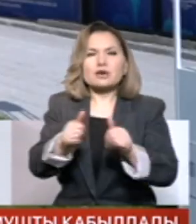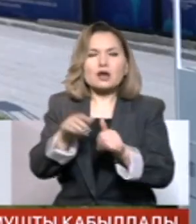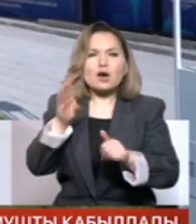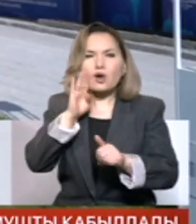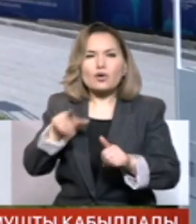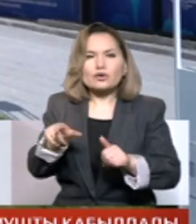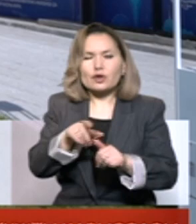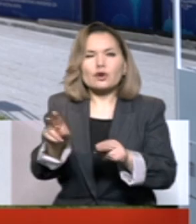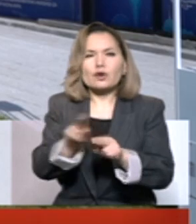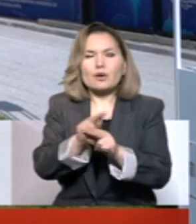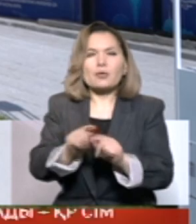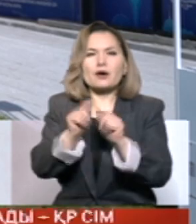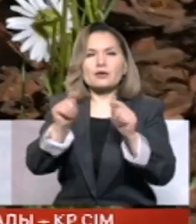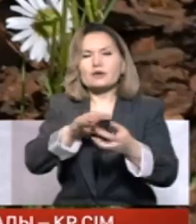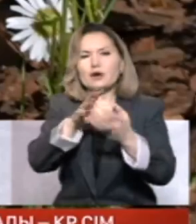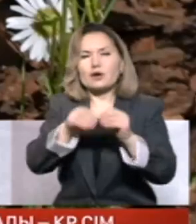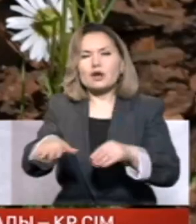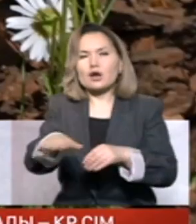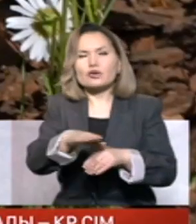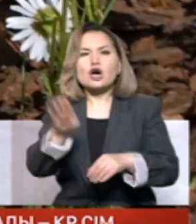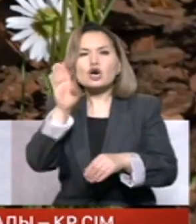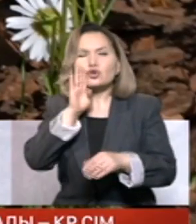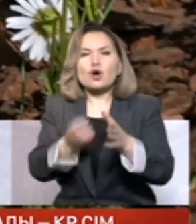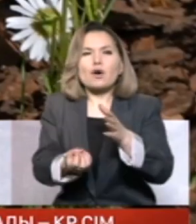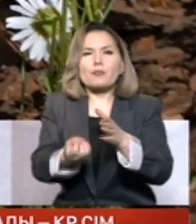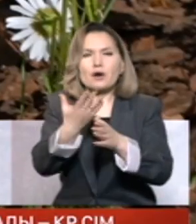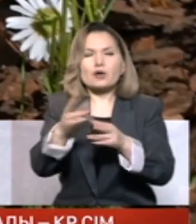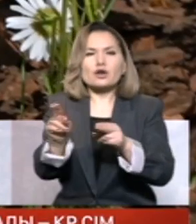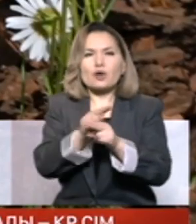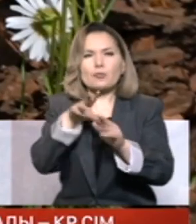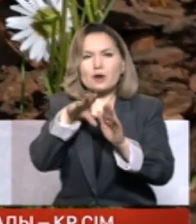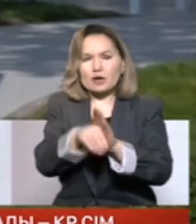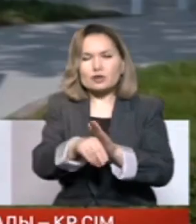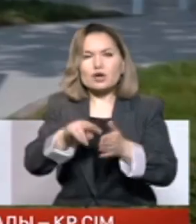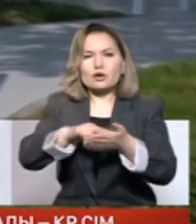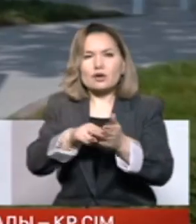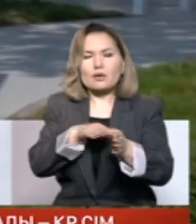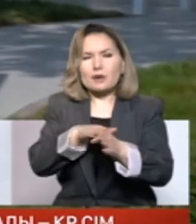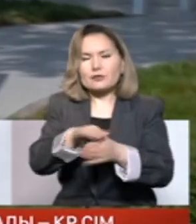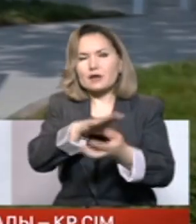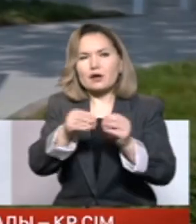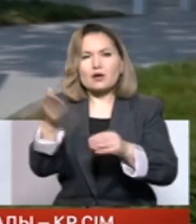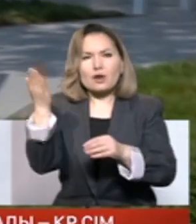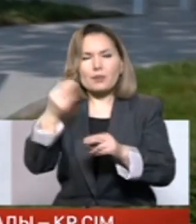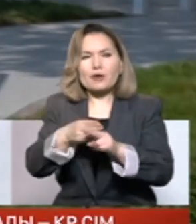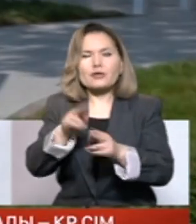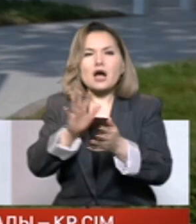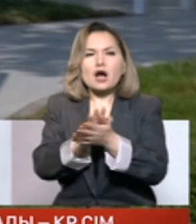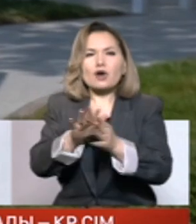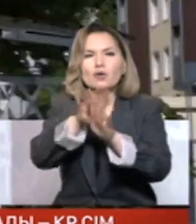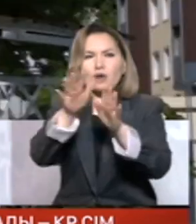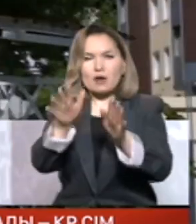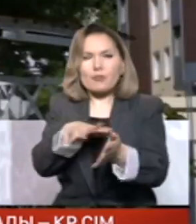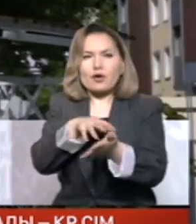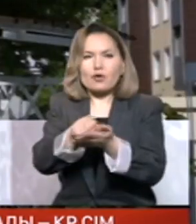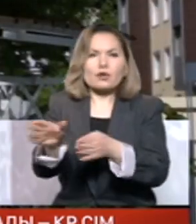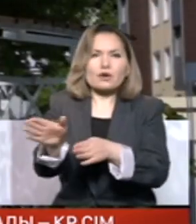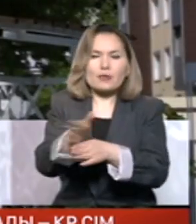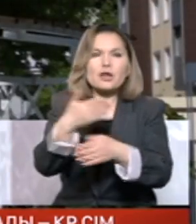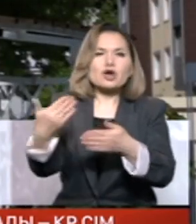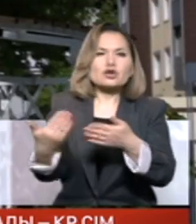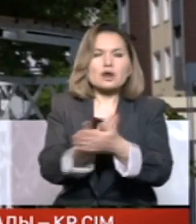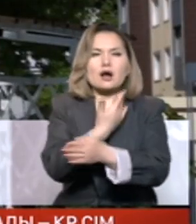қалпына келтіру және Ордабасы алаңындағы су бұрқақтарды жаңарту ісі жүруде. Ал осыған дейін қоқыс полигоны болған орын ну